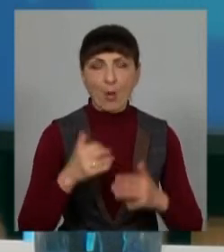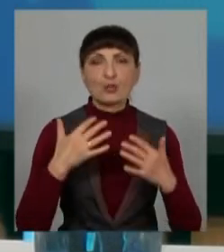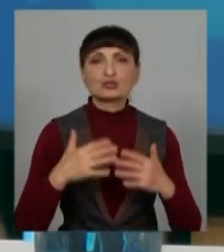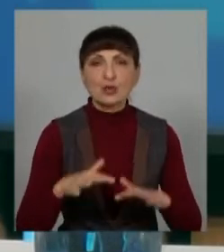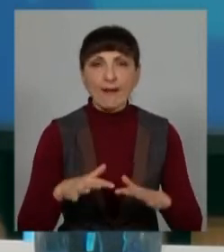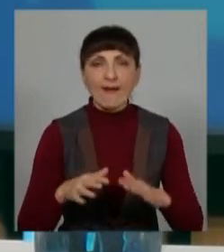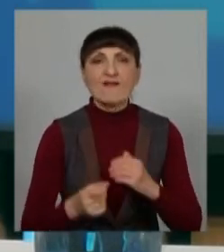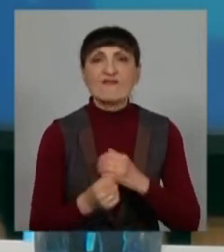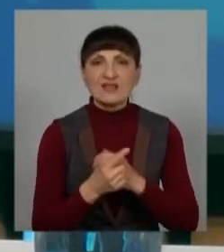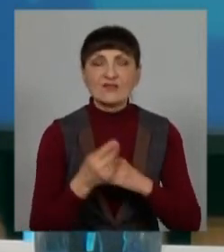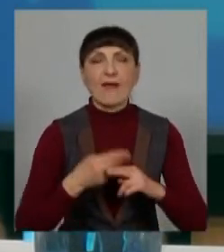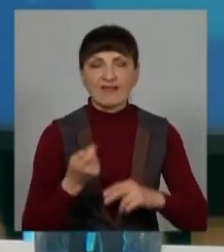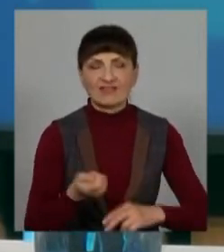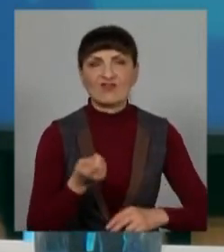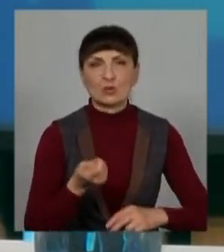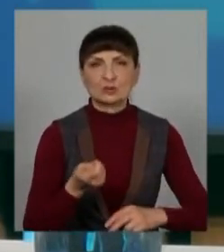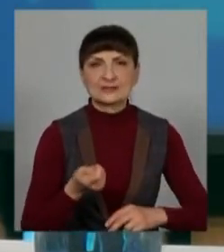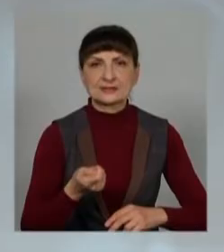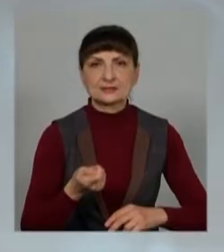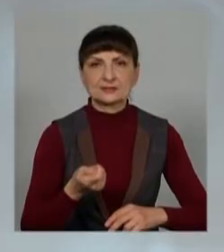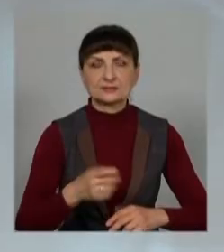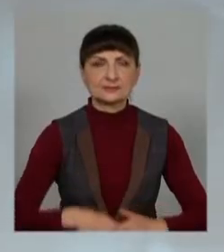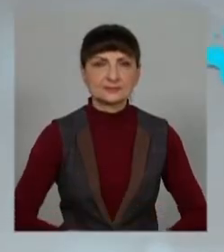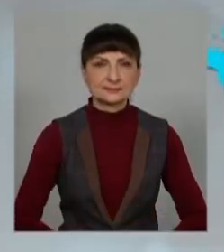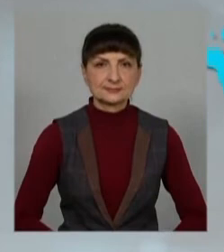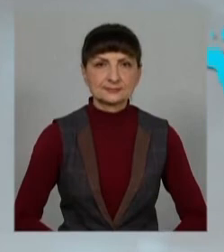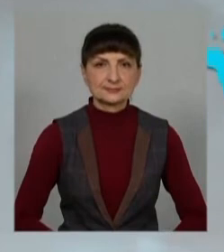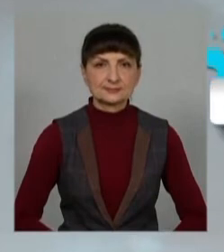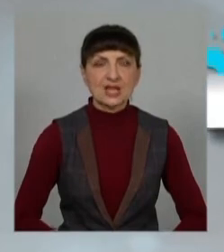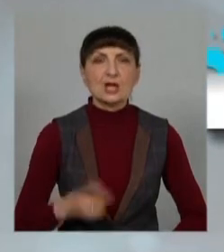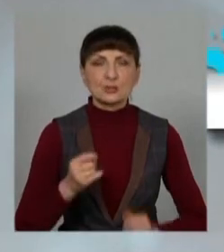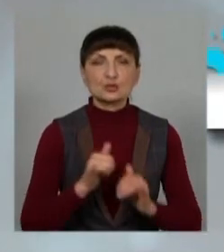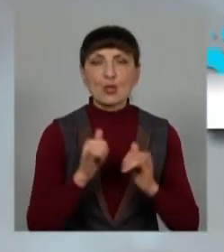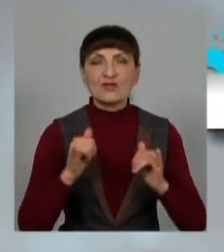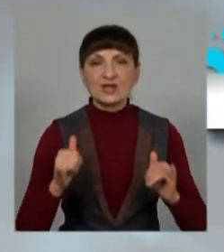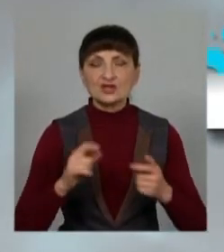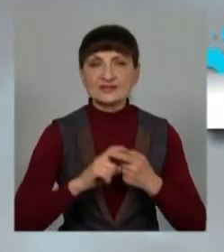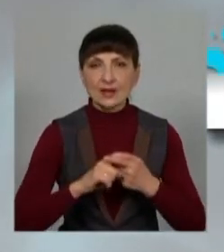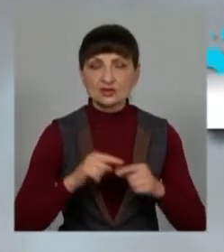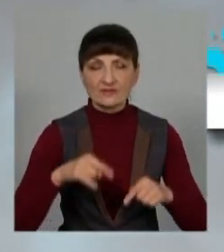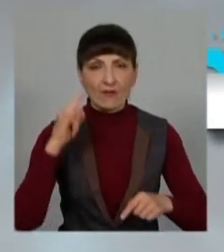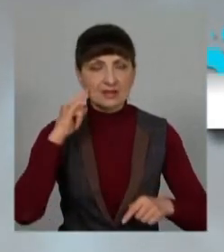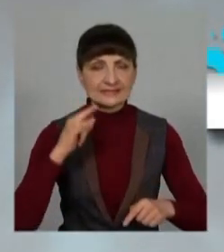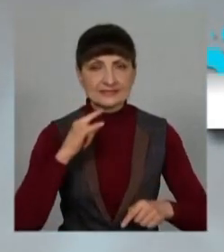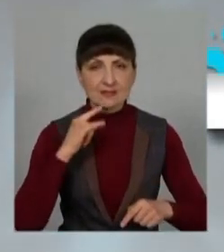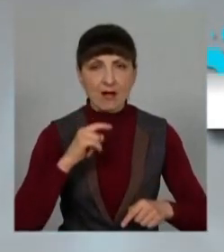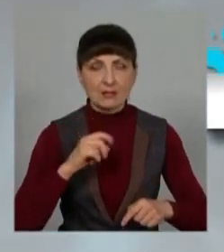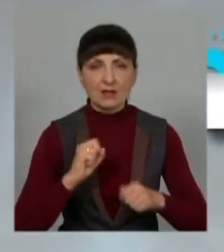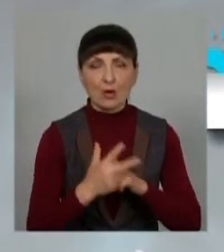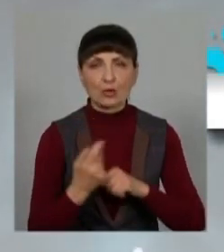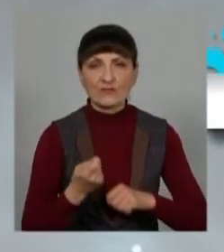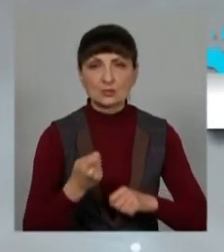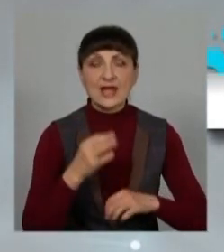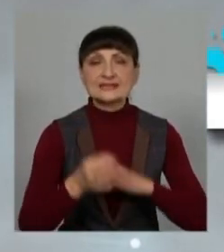выявлен этот вариант незначительный прирост больных коронавирусом наблюдается в казахстане за минувшие сутки